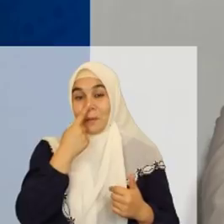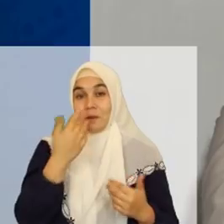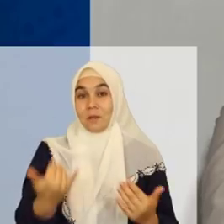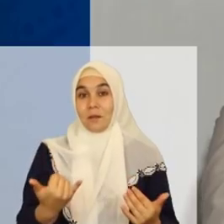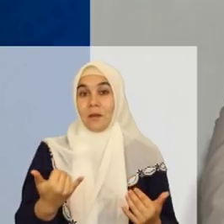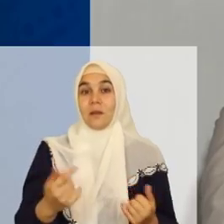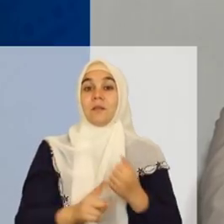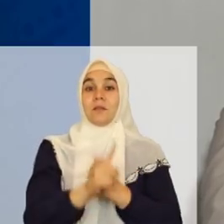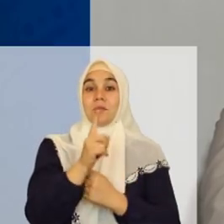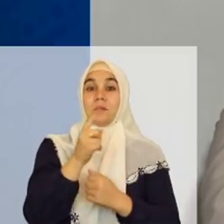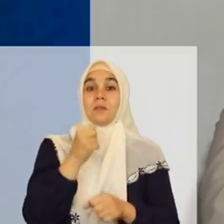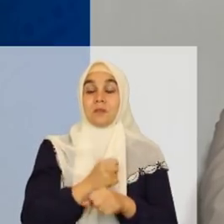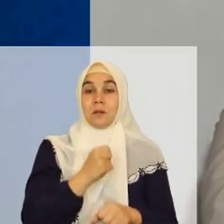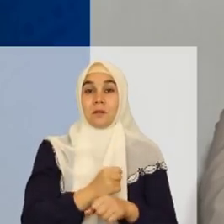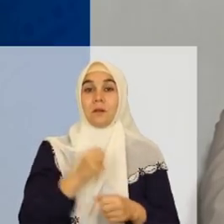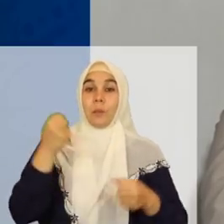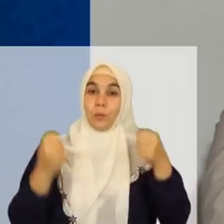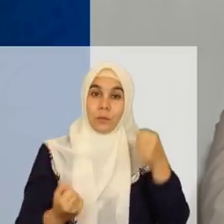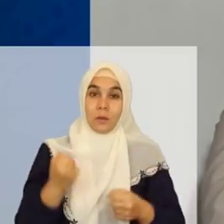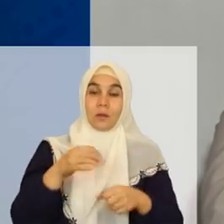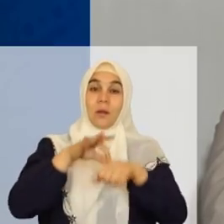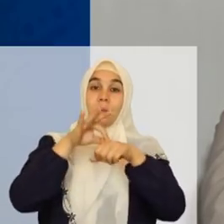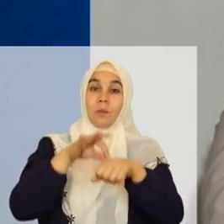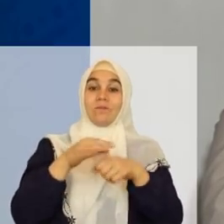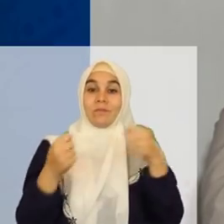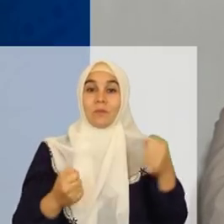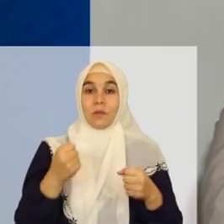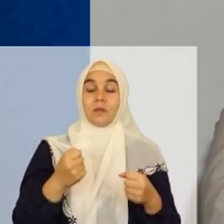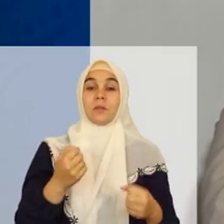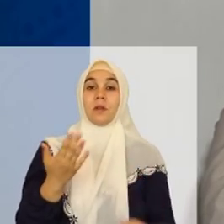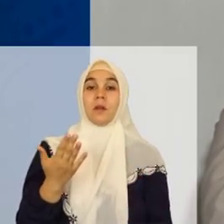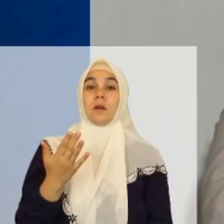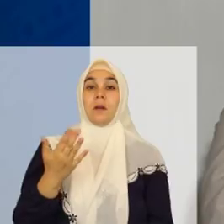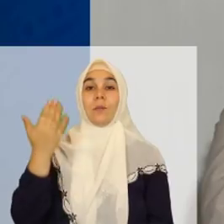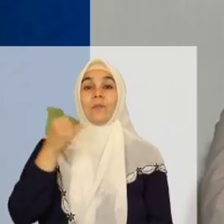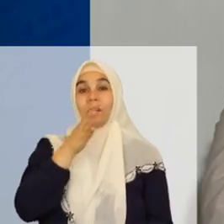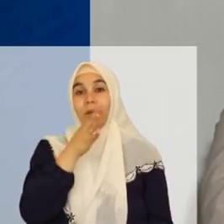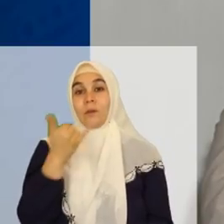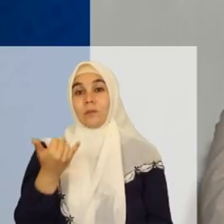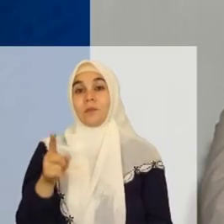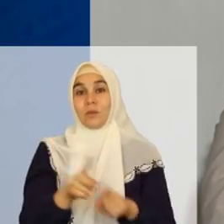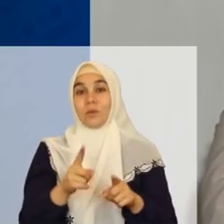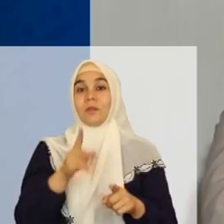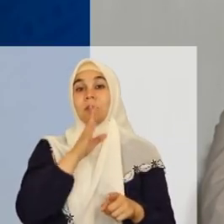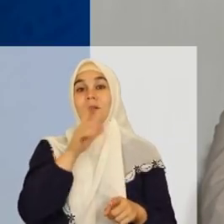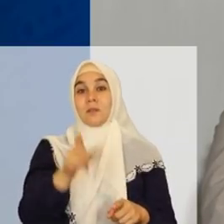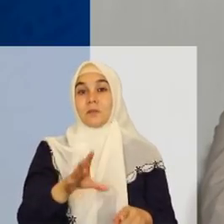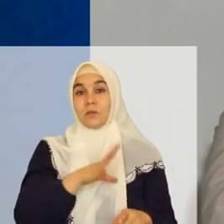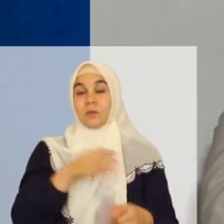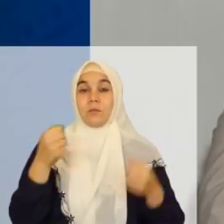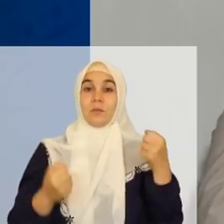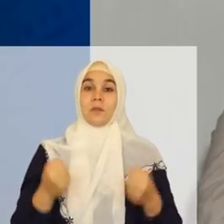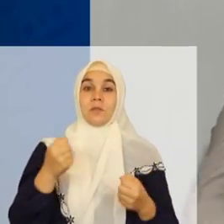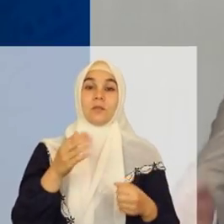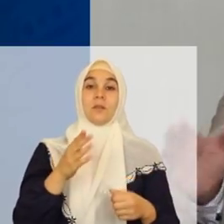Avtomobil yaqinda chiqdi. Avtomobilish bir minish ma'lum bir muddatda bo'lsa ham ayollarni